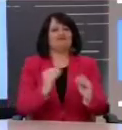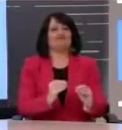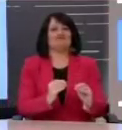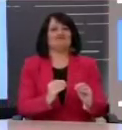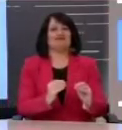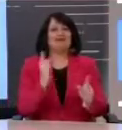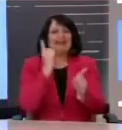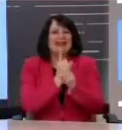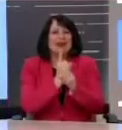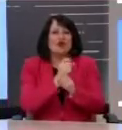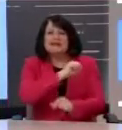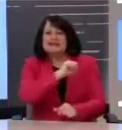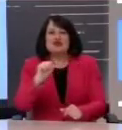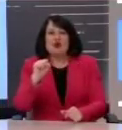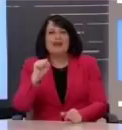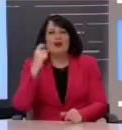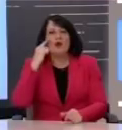σχιστολιθικού αερίου,